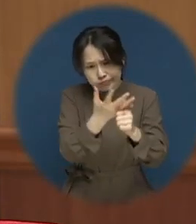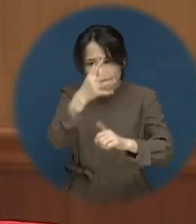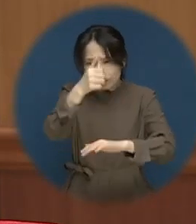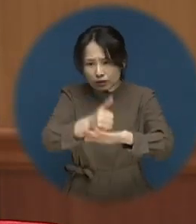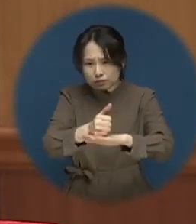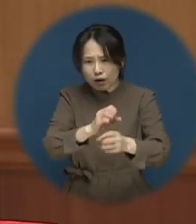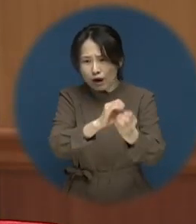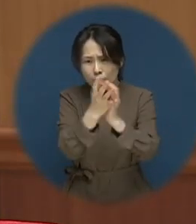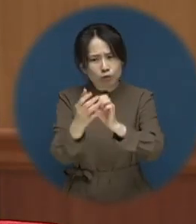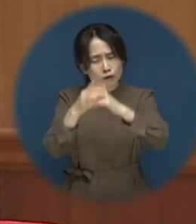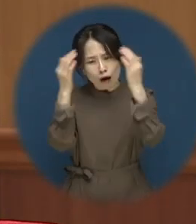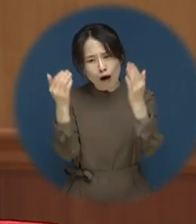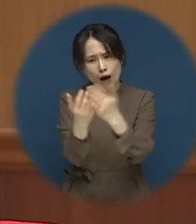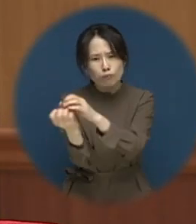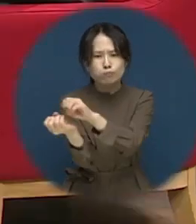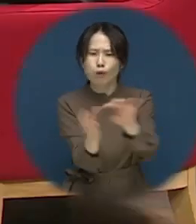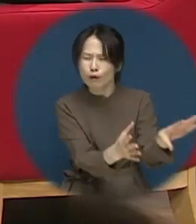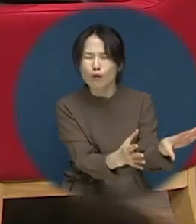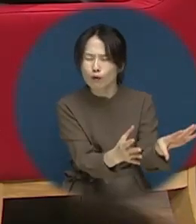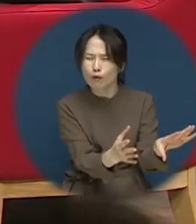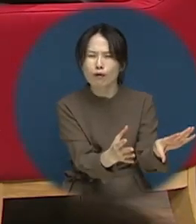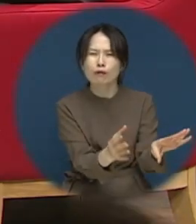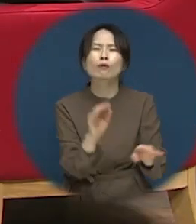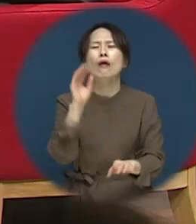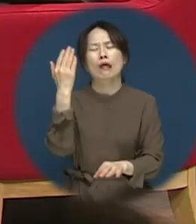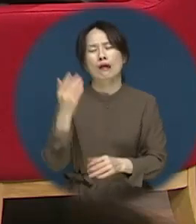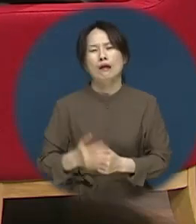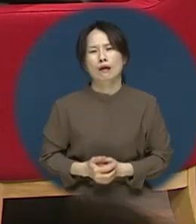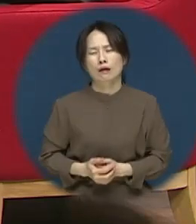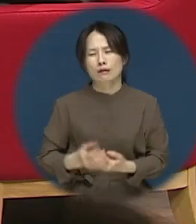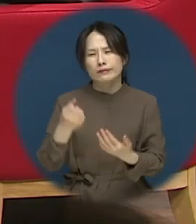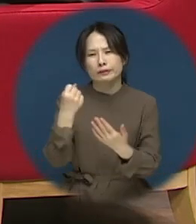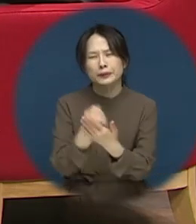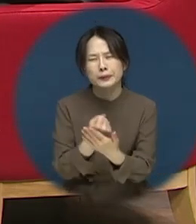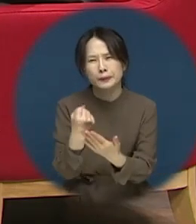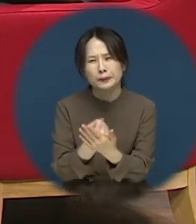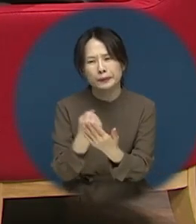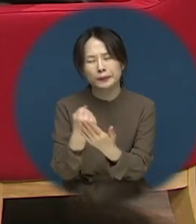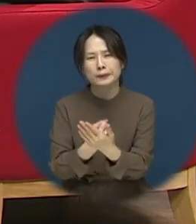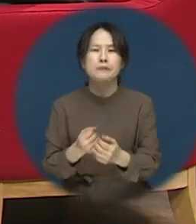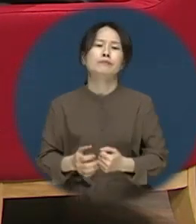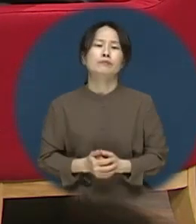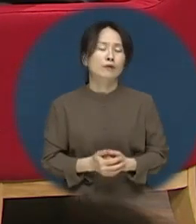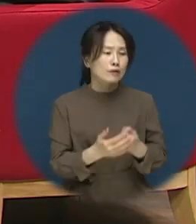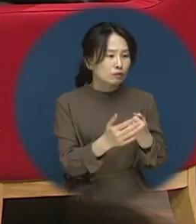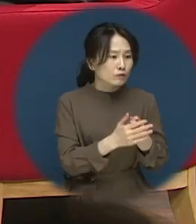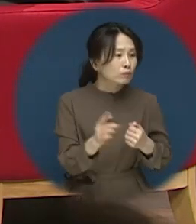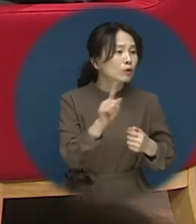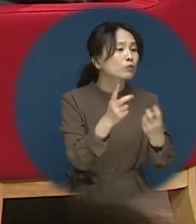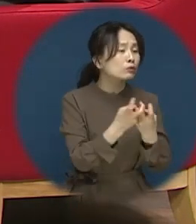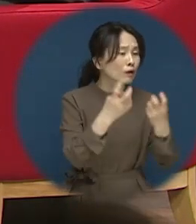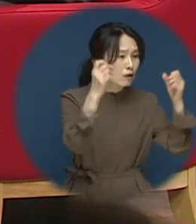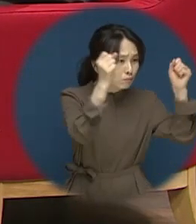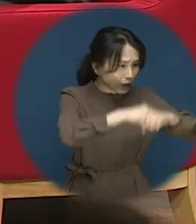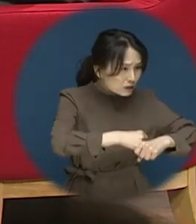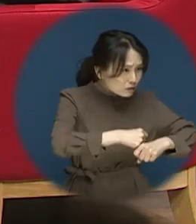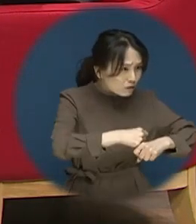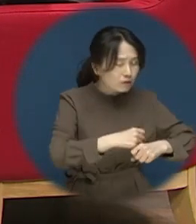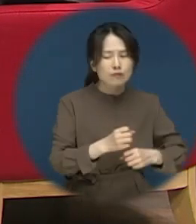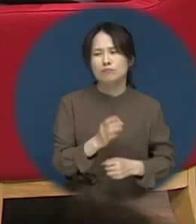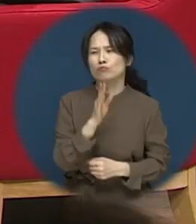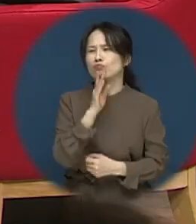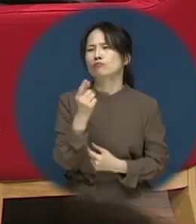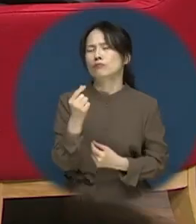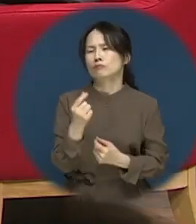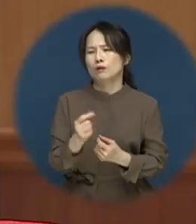보고 엄청 힘들었죠. 하필 네. 시점이 그렇게 됐거든요. 네네, 예. 그래서 어떻게 하셨어요? 망했어요, 그냥? 예, 망했죠. 근데